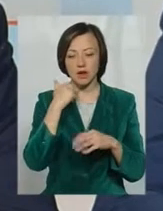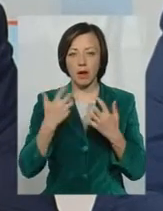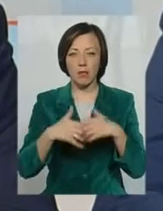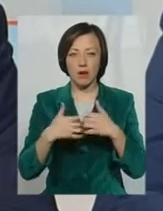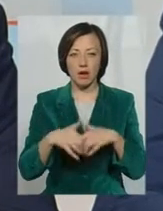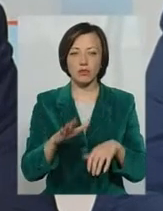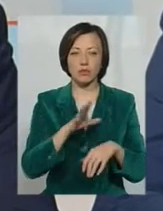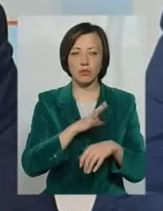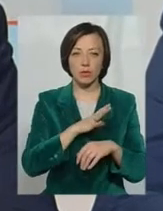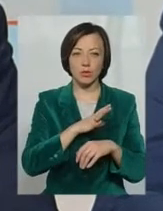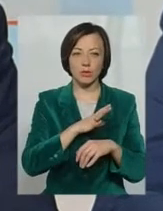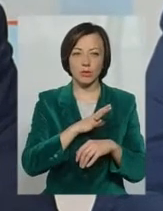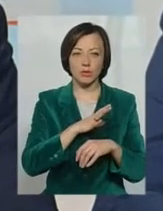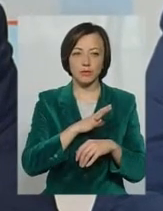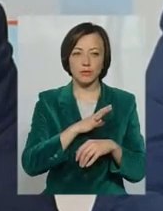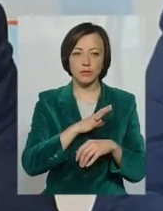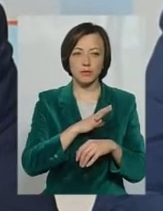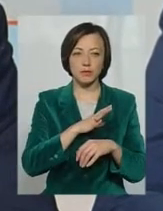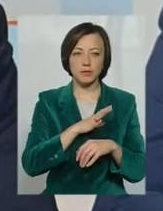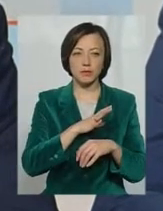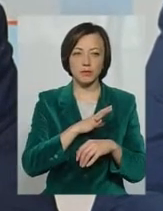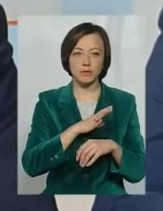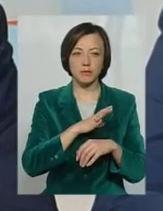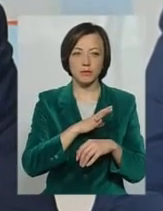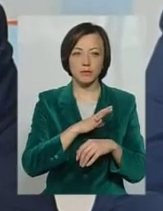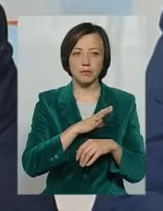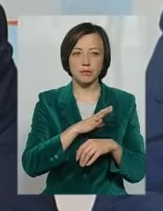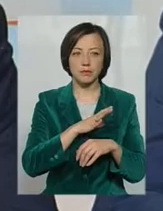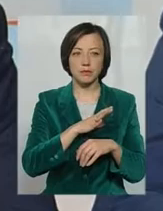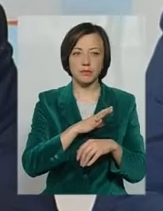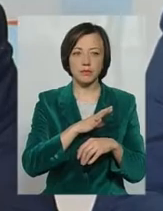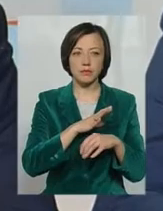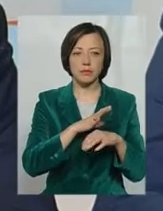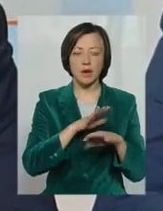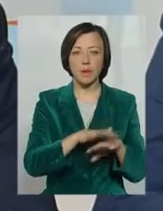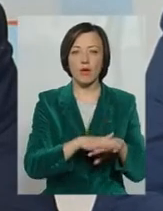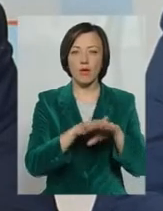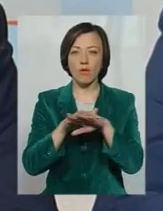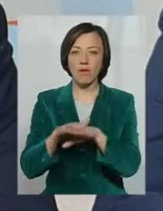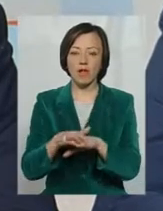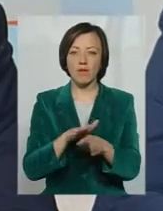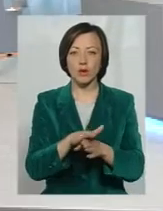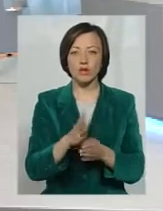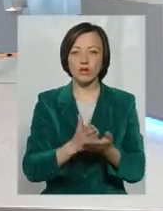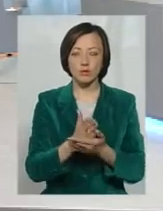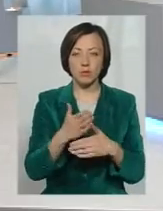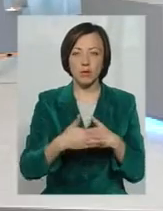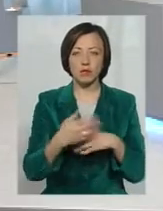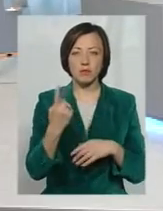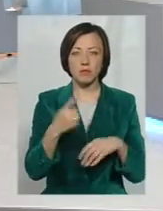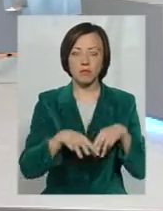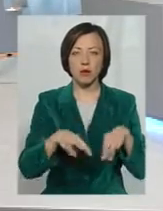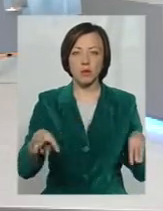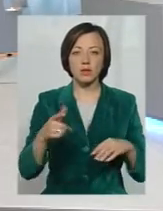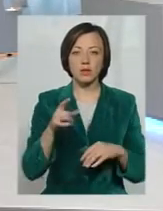було забезпечено для перерахування органів державної виконавчої служби майже мільйон гривень. Якщо